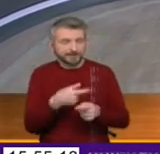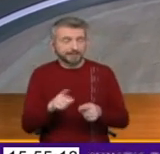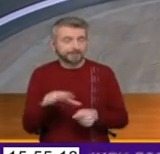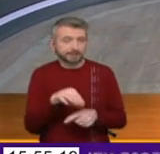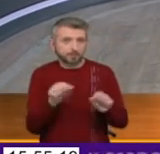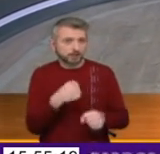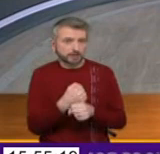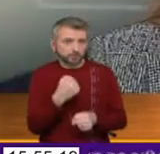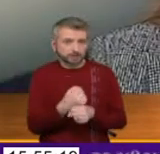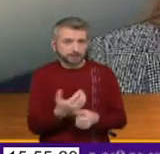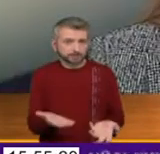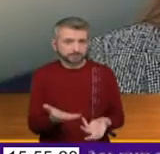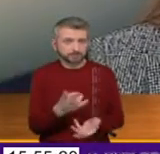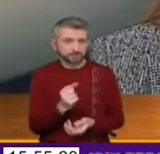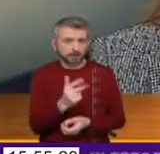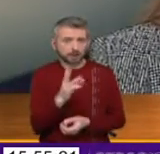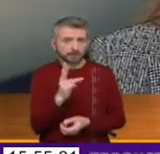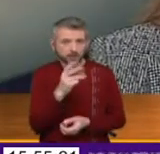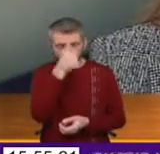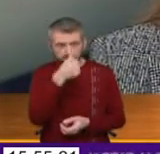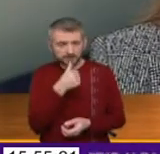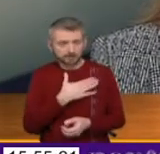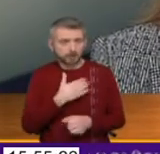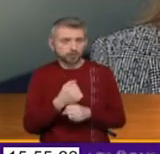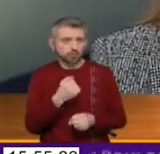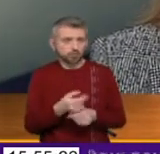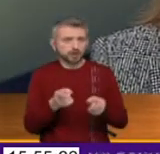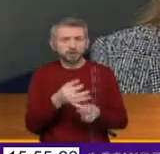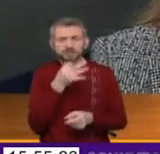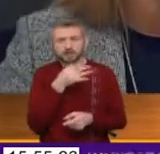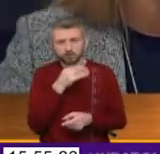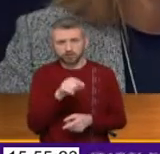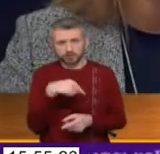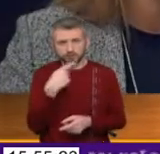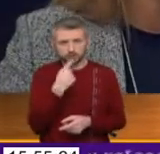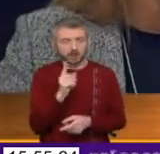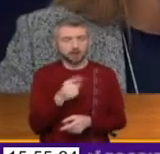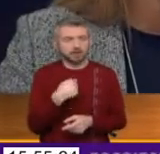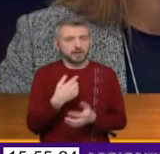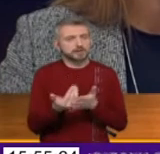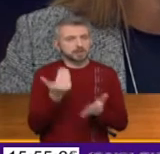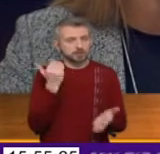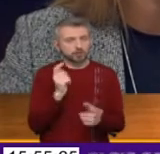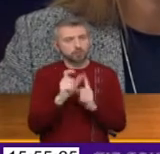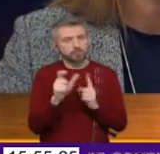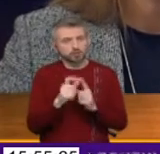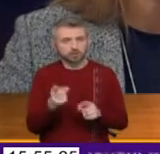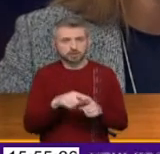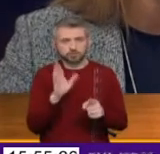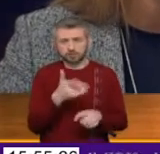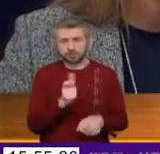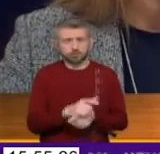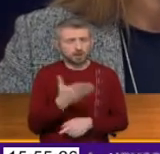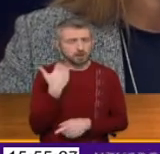зробити. На третьому місяці нашої роботи ще насправді зарано про це говорити, але я заздалегідь вже коментую, що це буде дуже